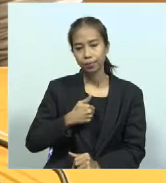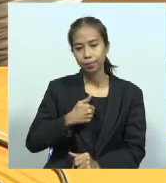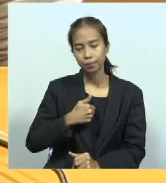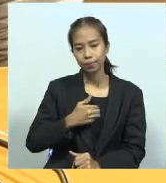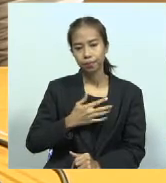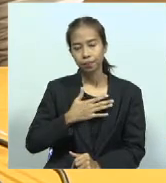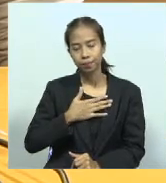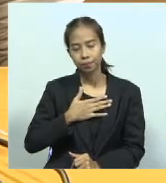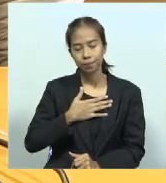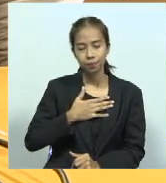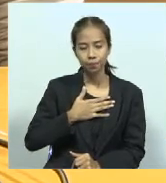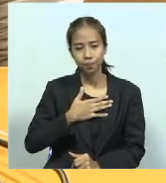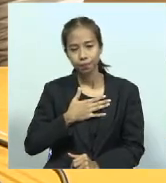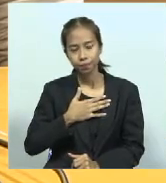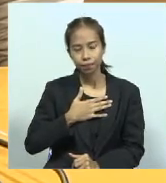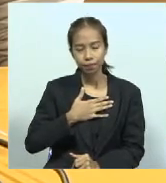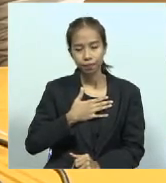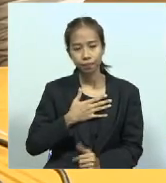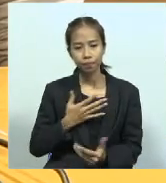เราเอา